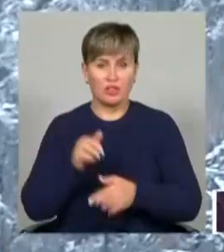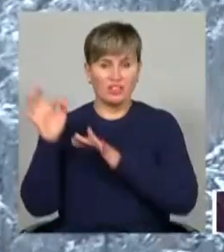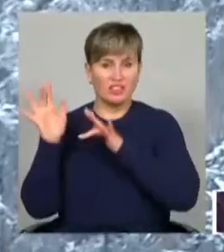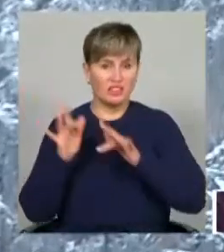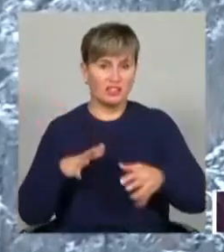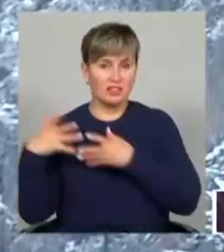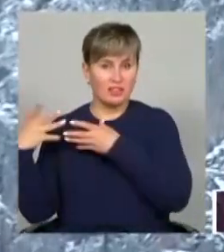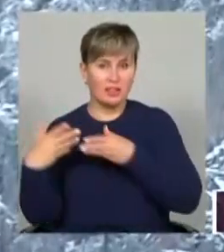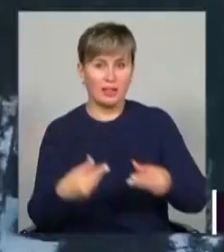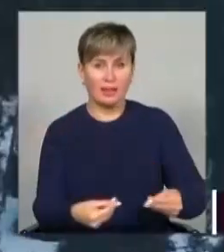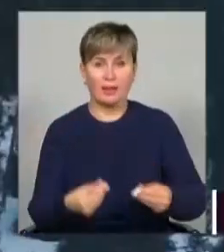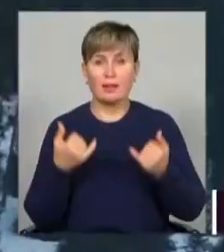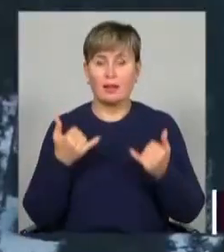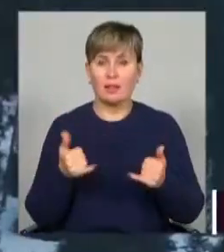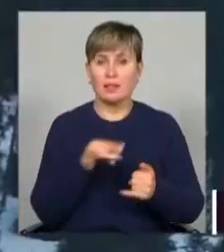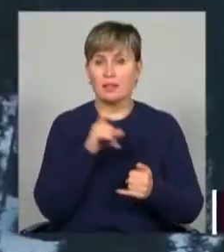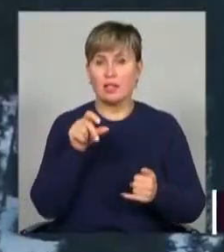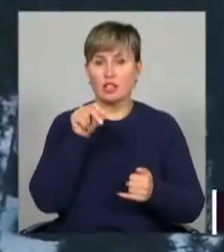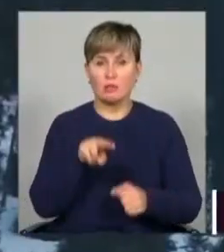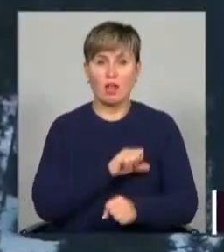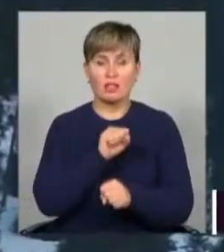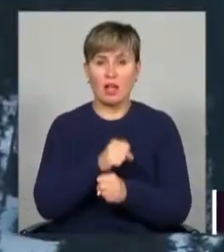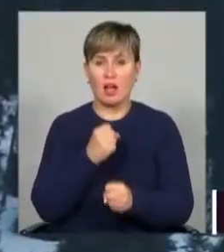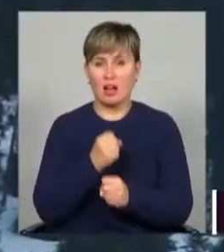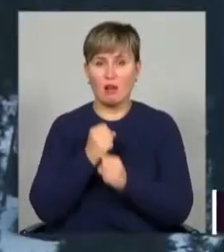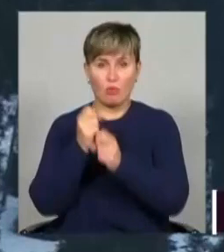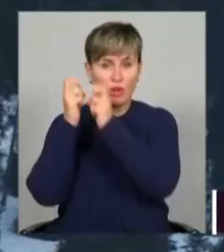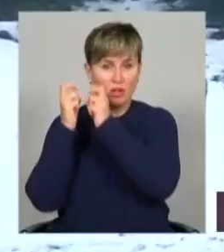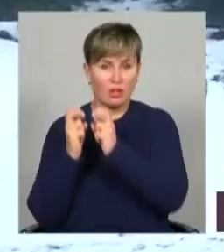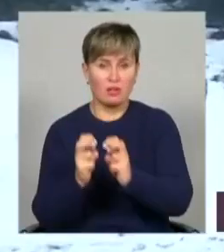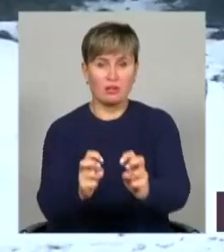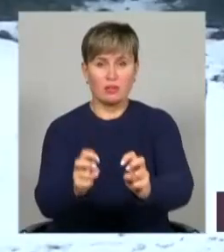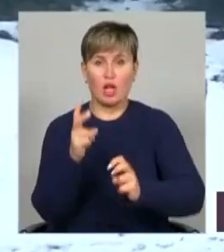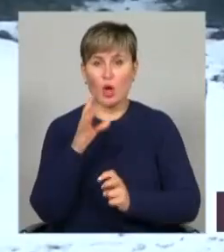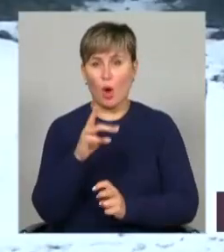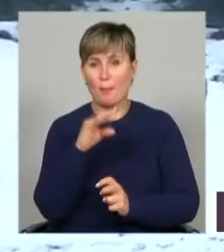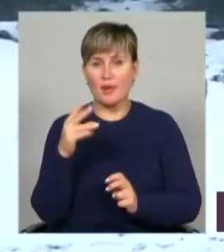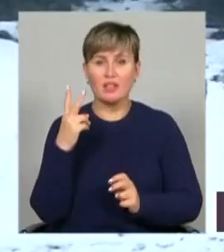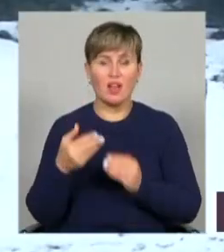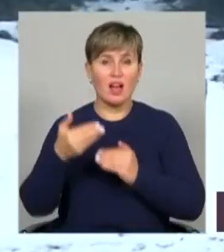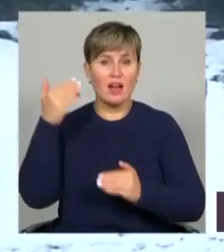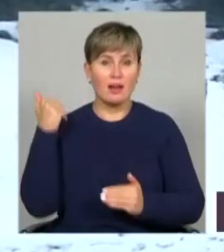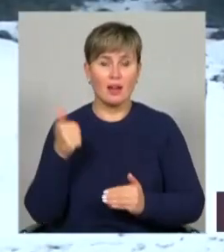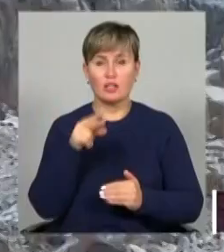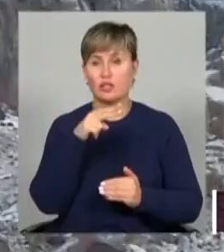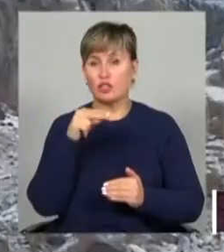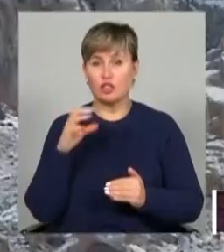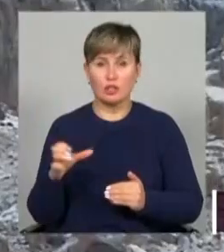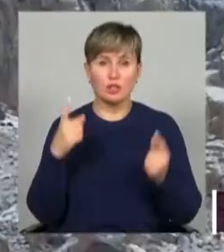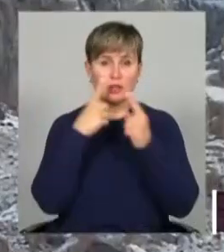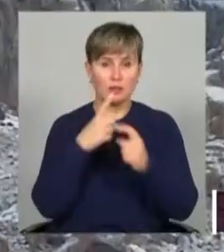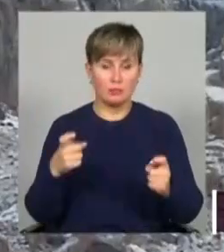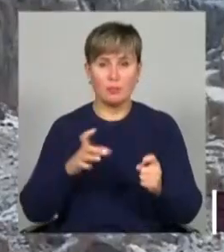массы. На данный момент из-за ЧП приостановлена работа канатной дороги Комби-2. Ранее в департаменте по ЧС на основании